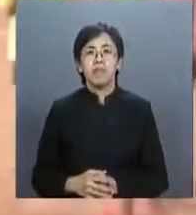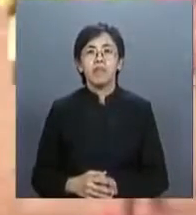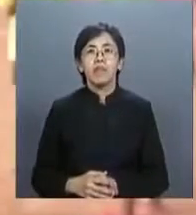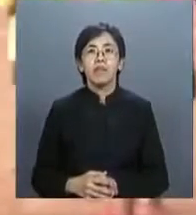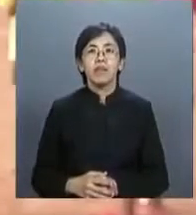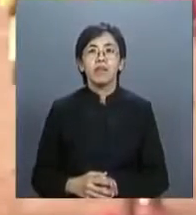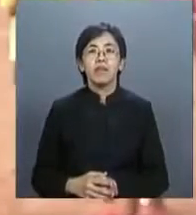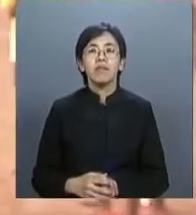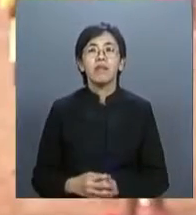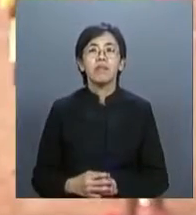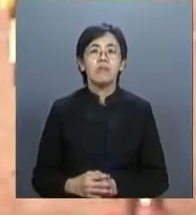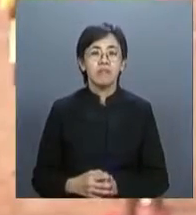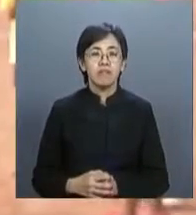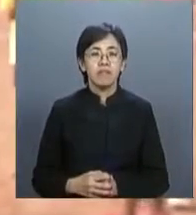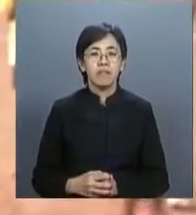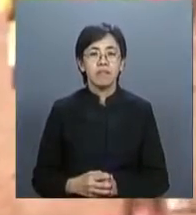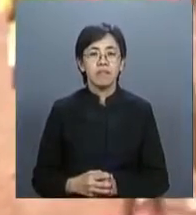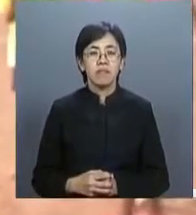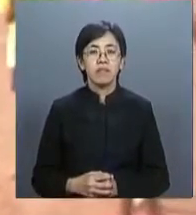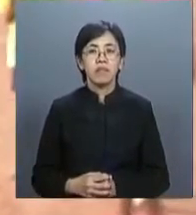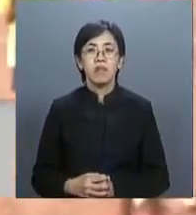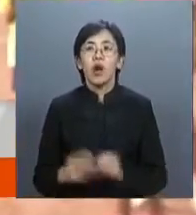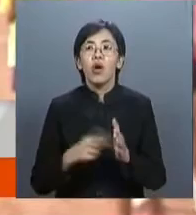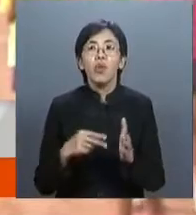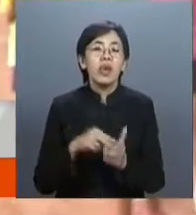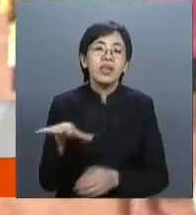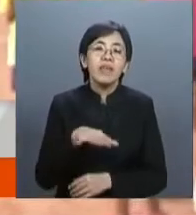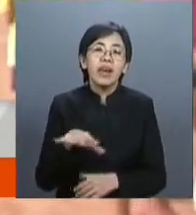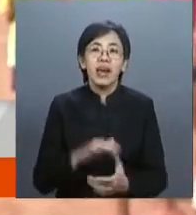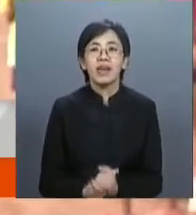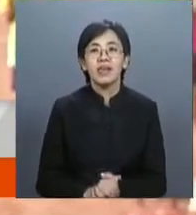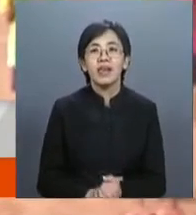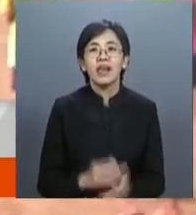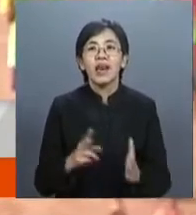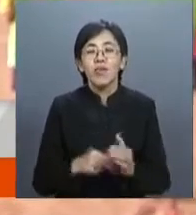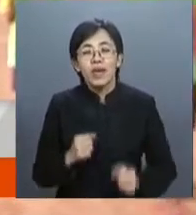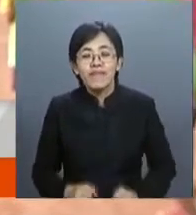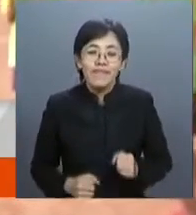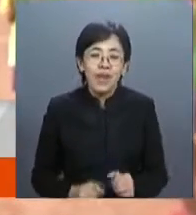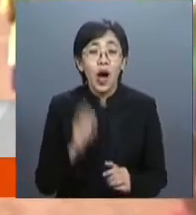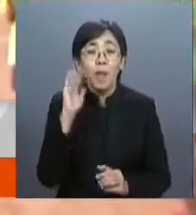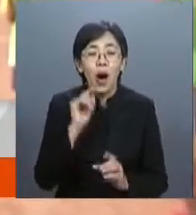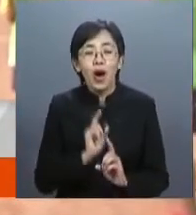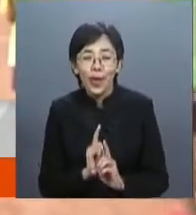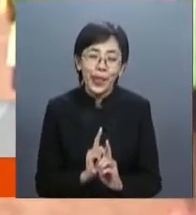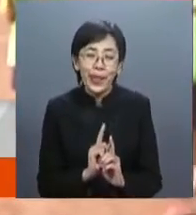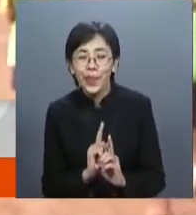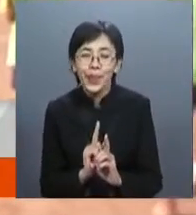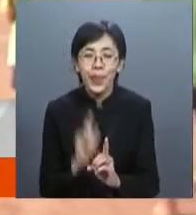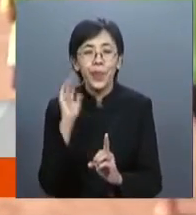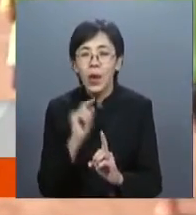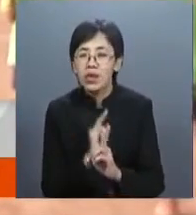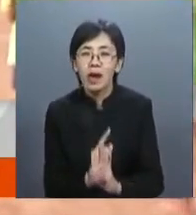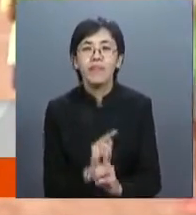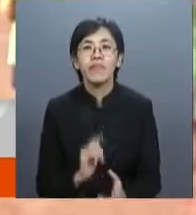แรกก็วิ่งธรรมดาจ็อกตามพ่อพ่อชวนวิ่งมินิง